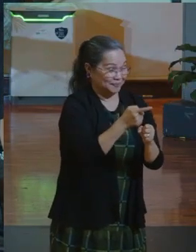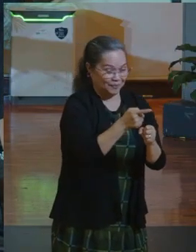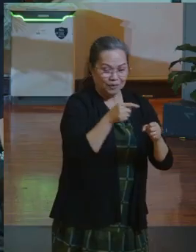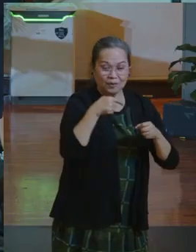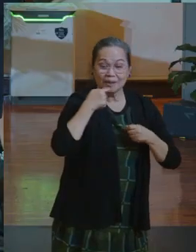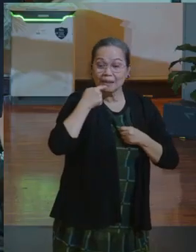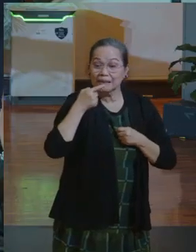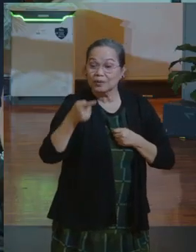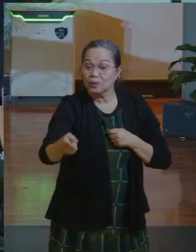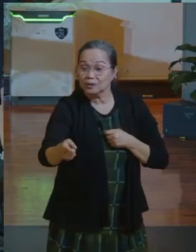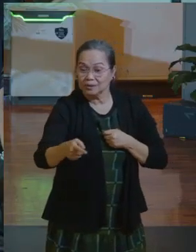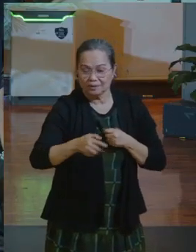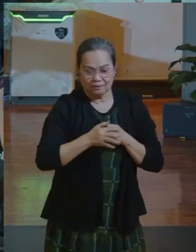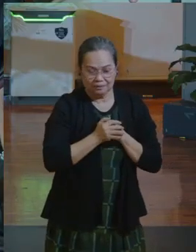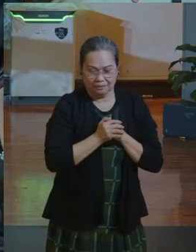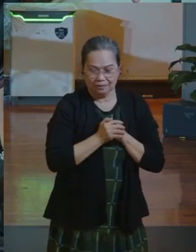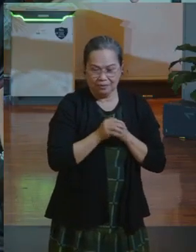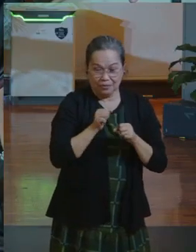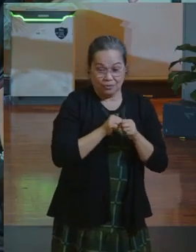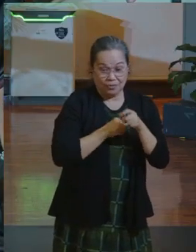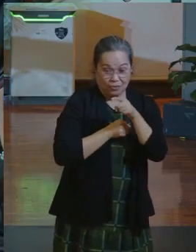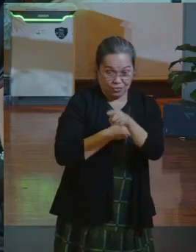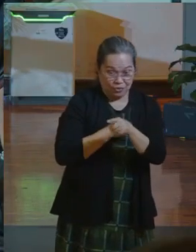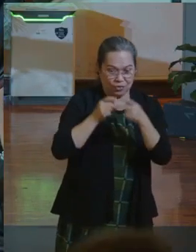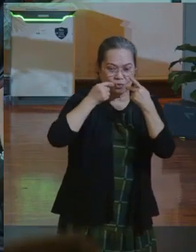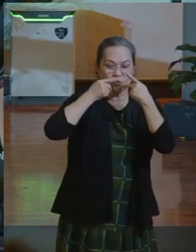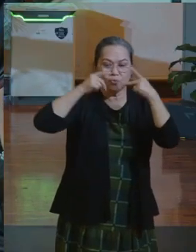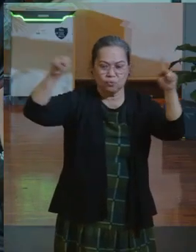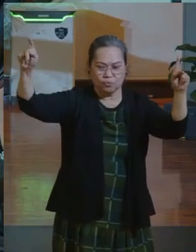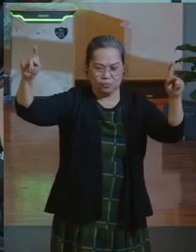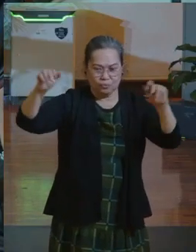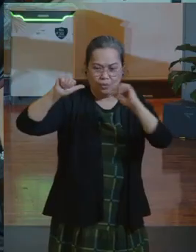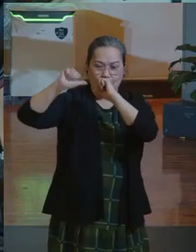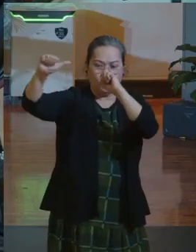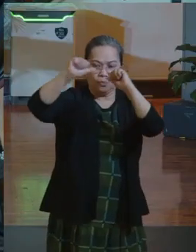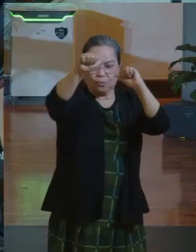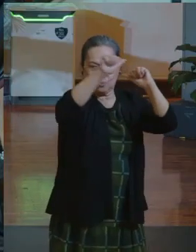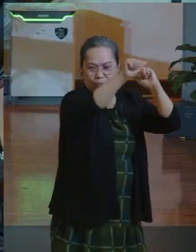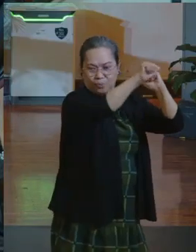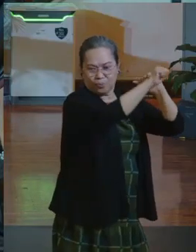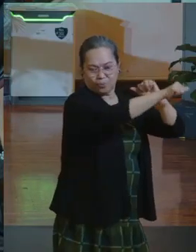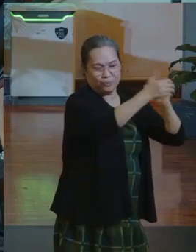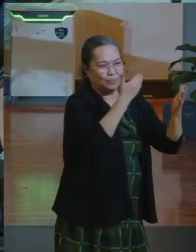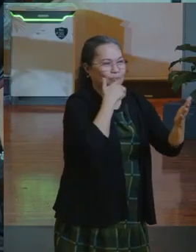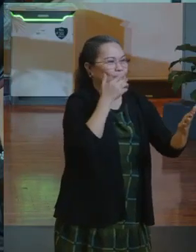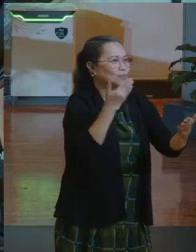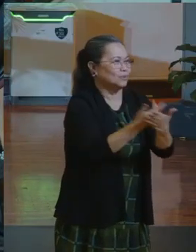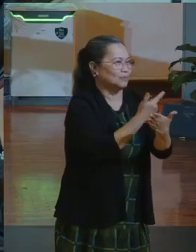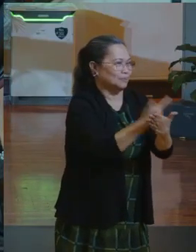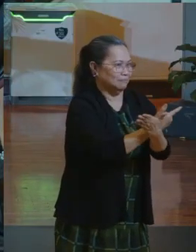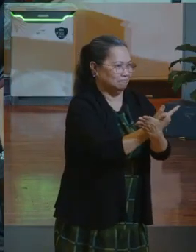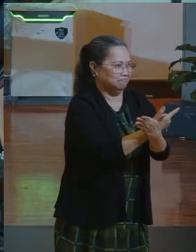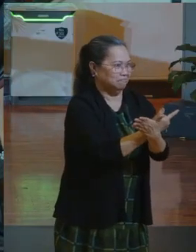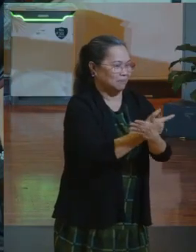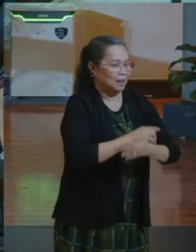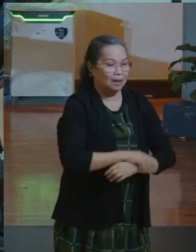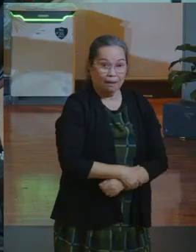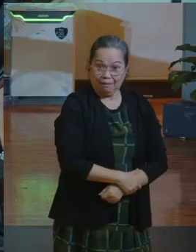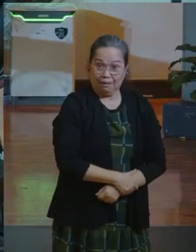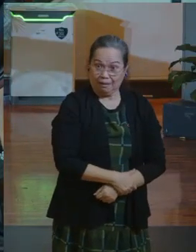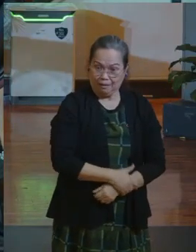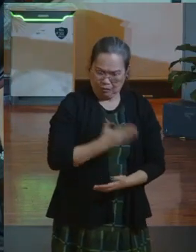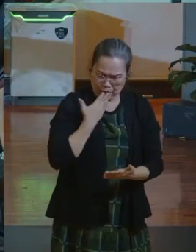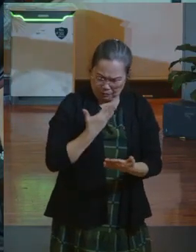sila upang iproklama ang mabuting balita. Mabuting balita po